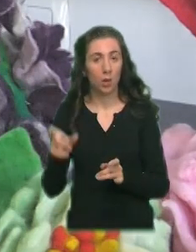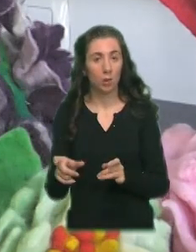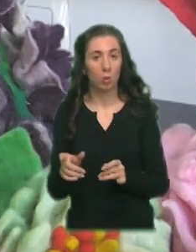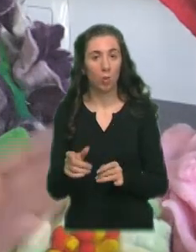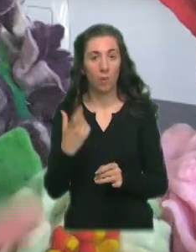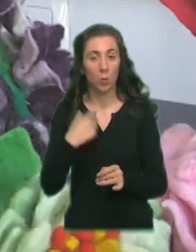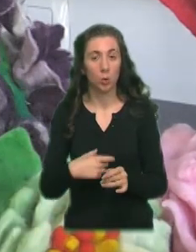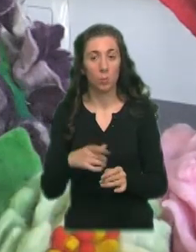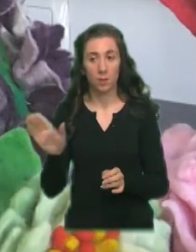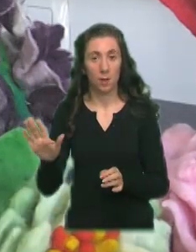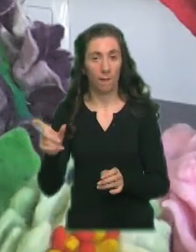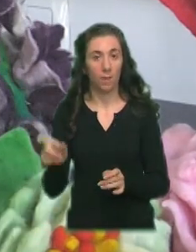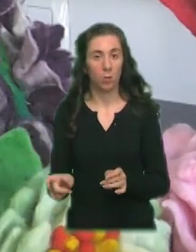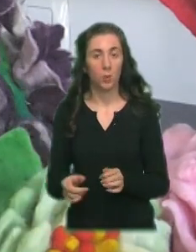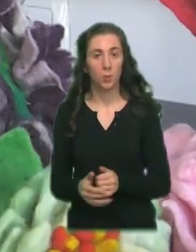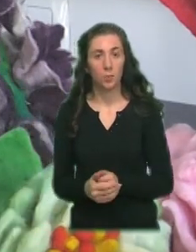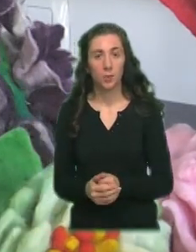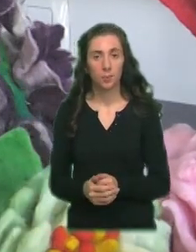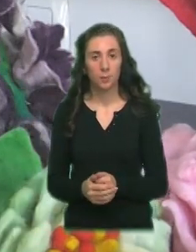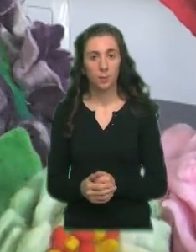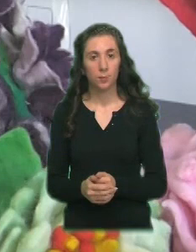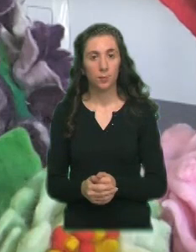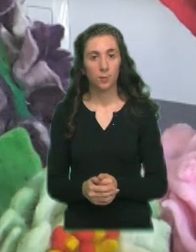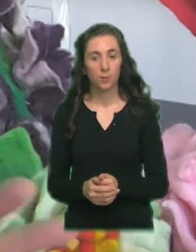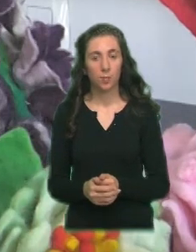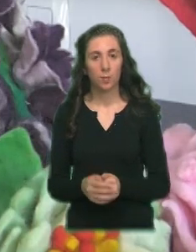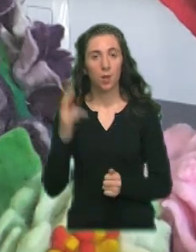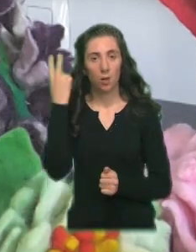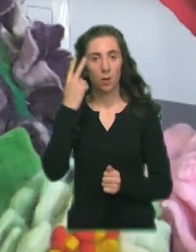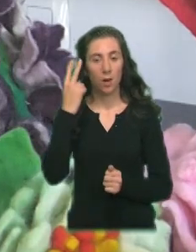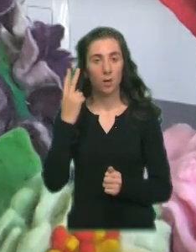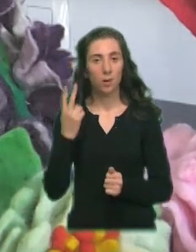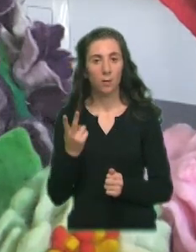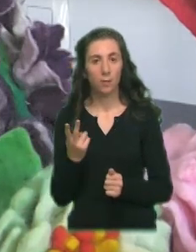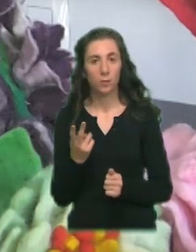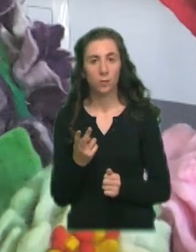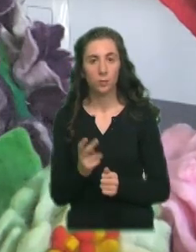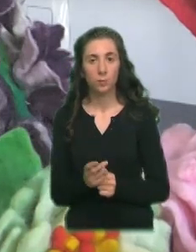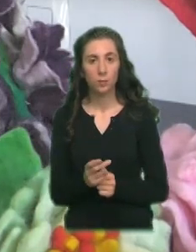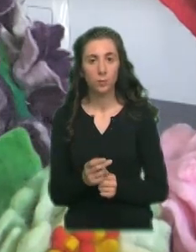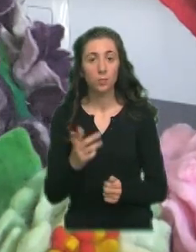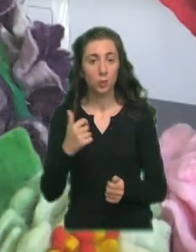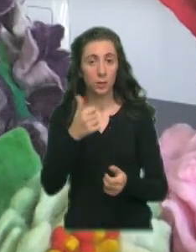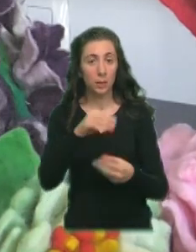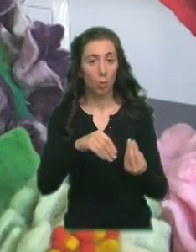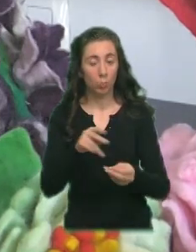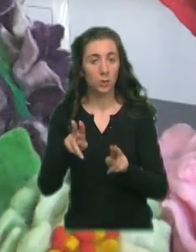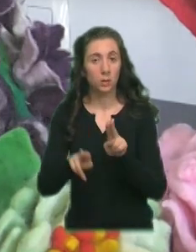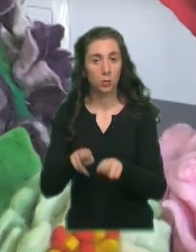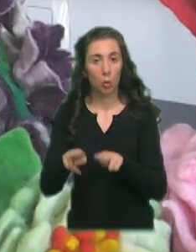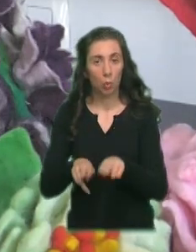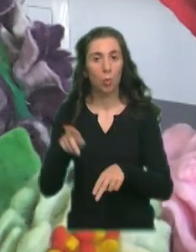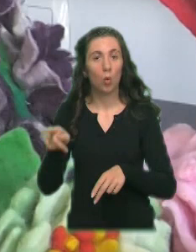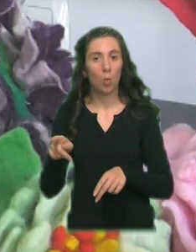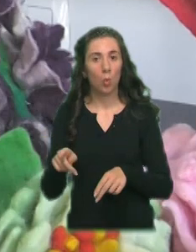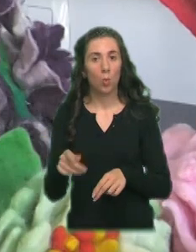pristojan, bez obzira što posjeduje velika znanja, puno podataka, puno informacija, on